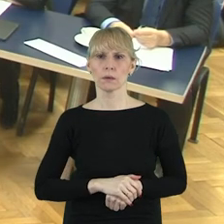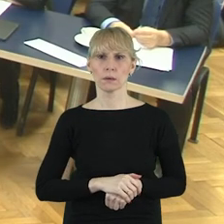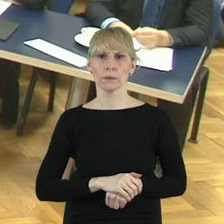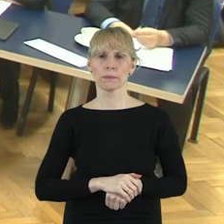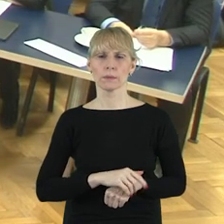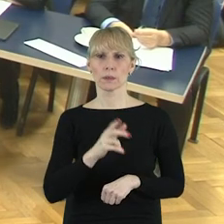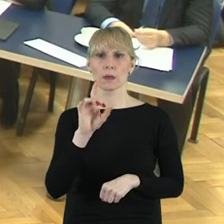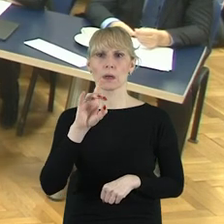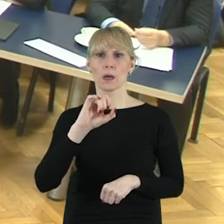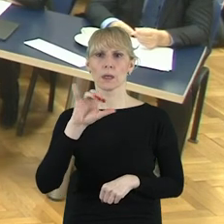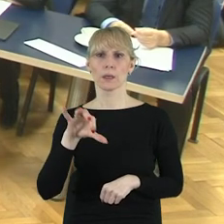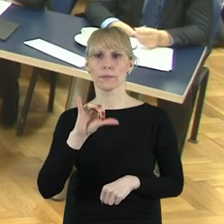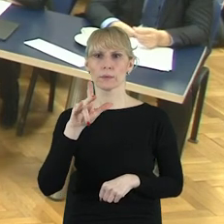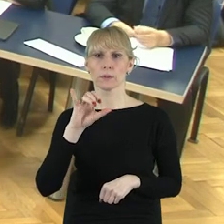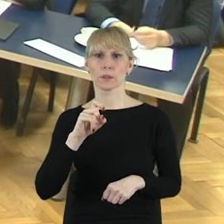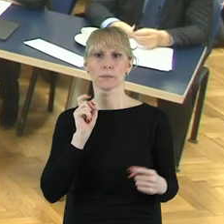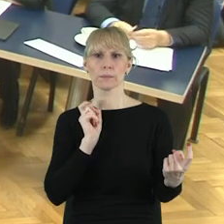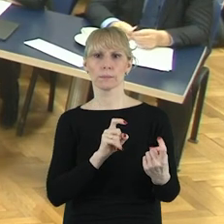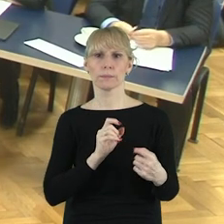Przeciw. Pan radny Edward Kiedos. Za.